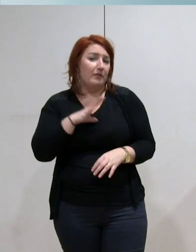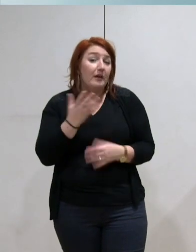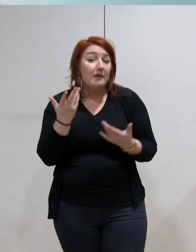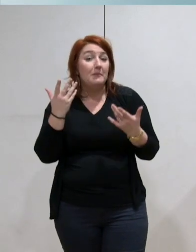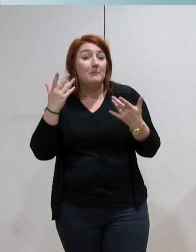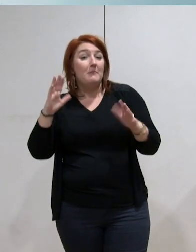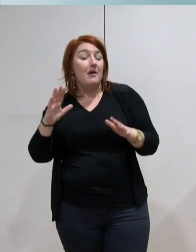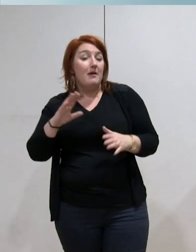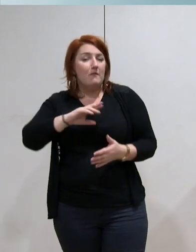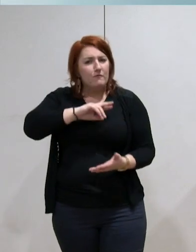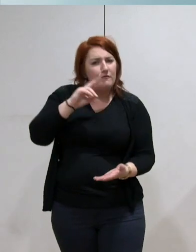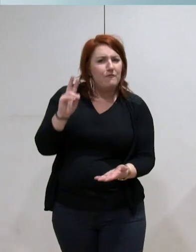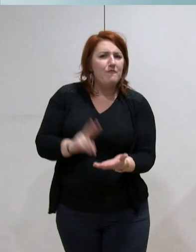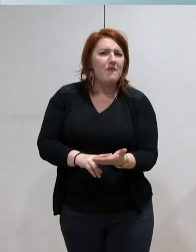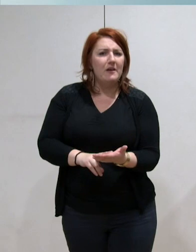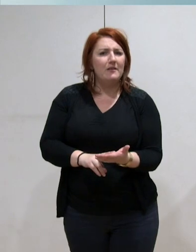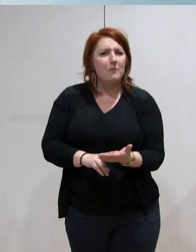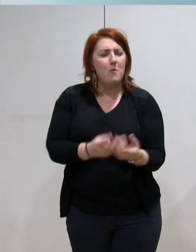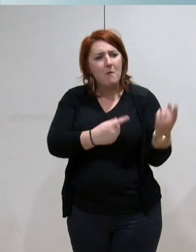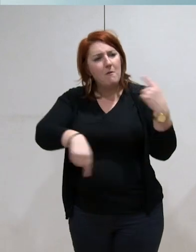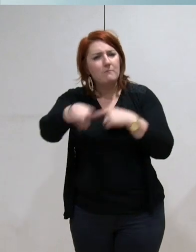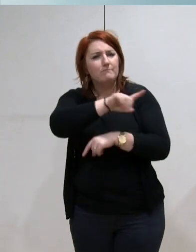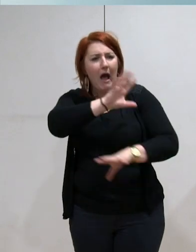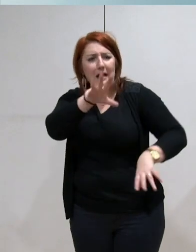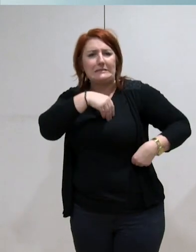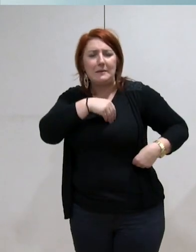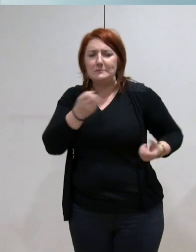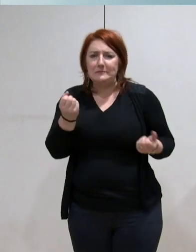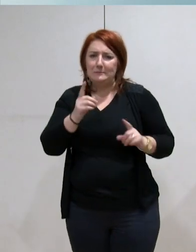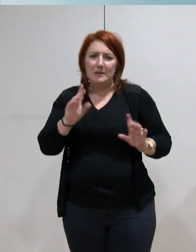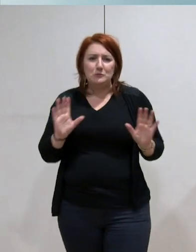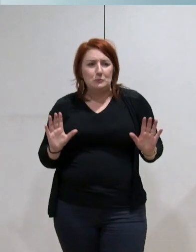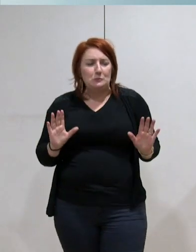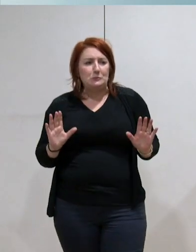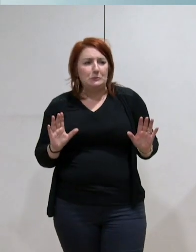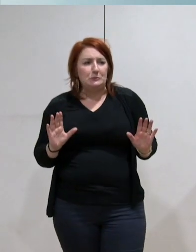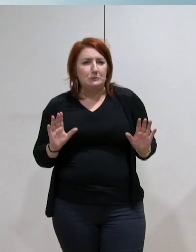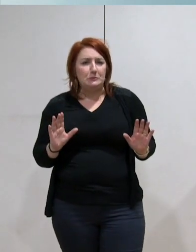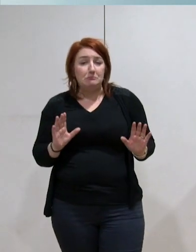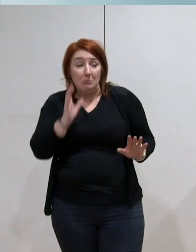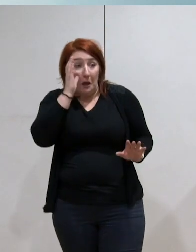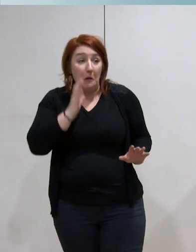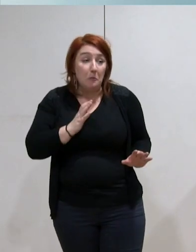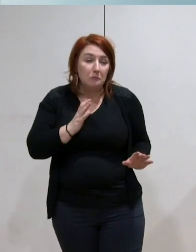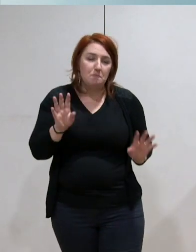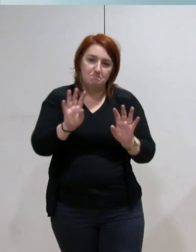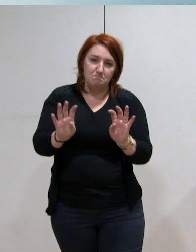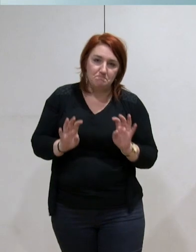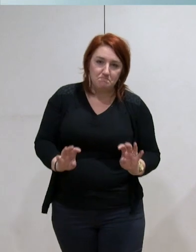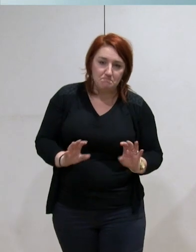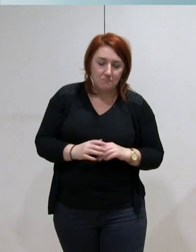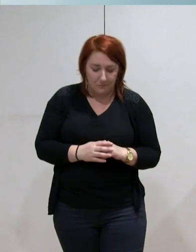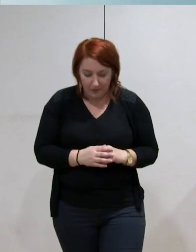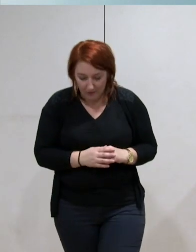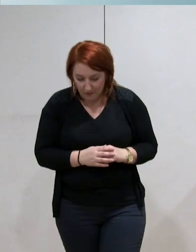serait véritablement entendue à défaut d'être égoutûté et j'ai